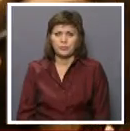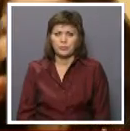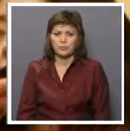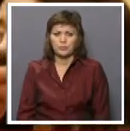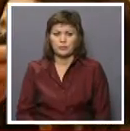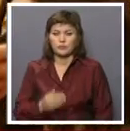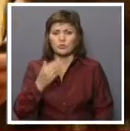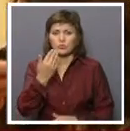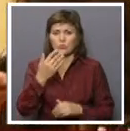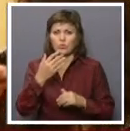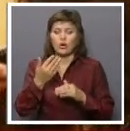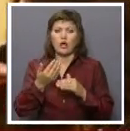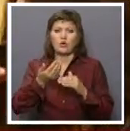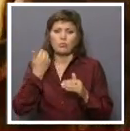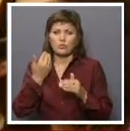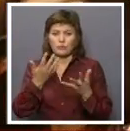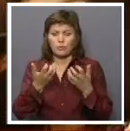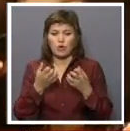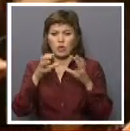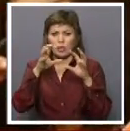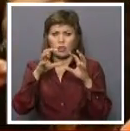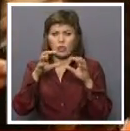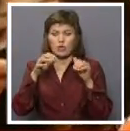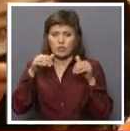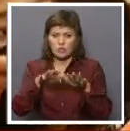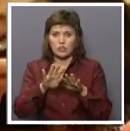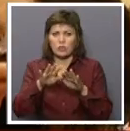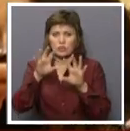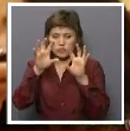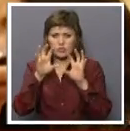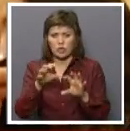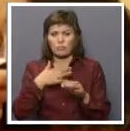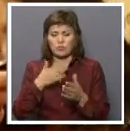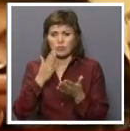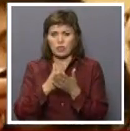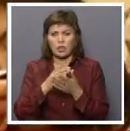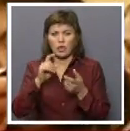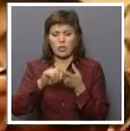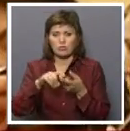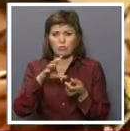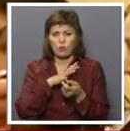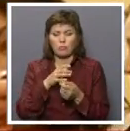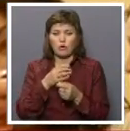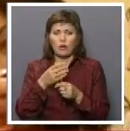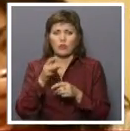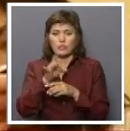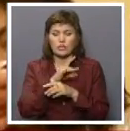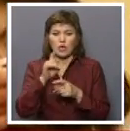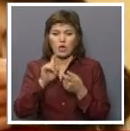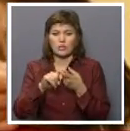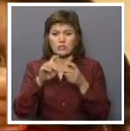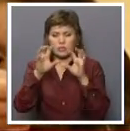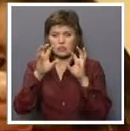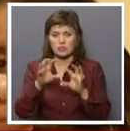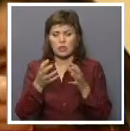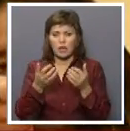Сол кезінде қабылданған заңға мен тікелей қатысты болғам. Сол кезде енді өздеріңіз білесіздер, осы дінге қатысты заңды қабылдап,